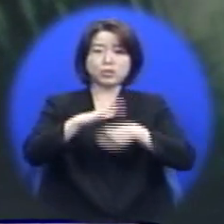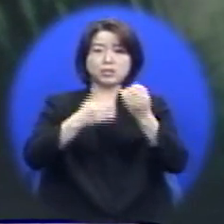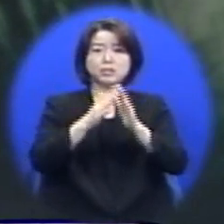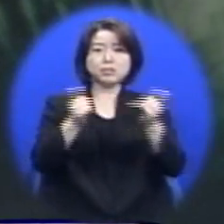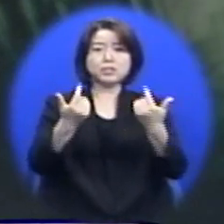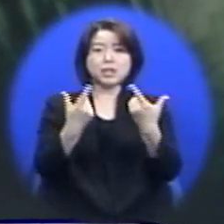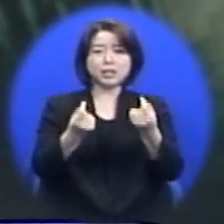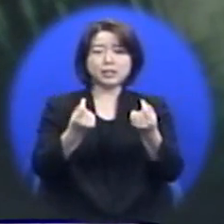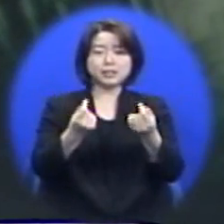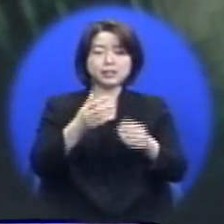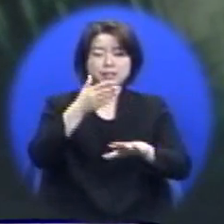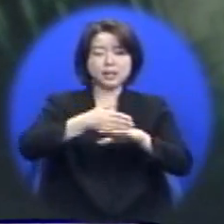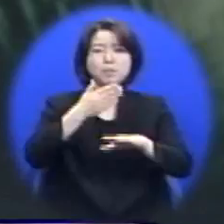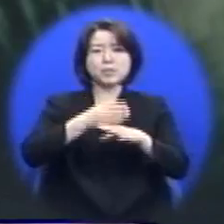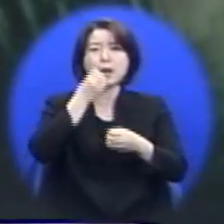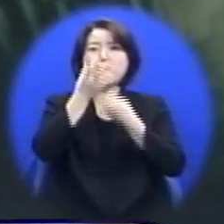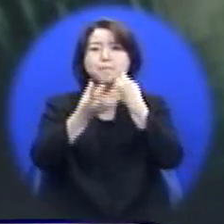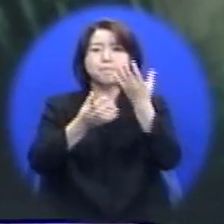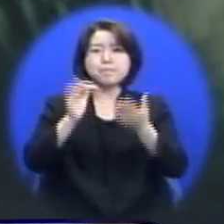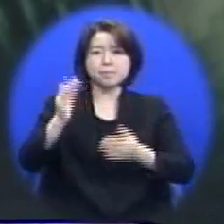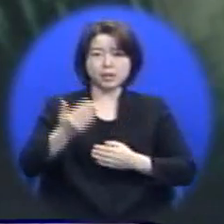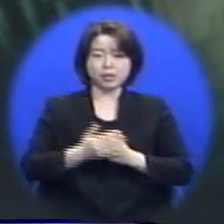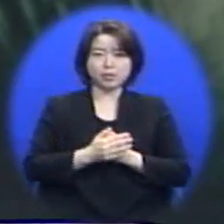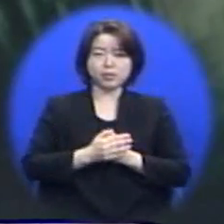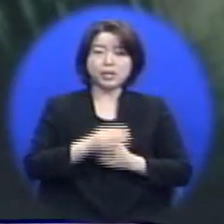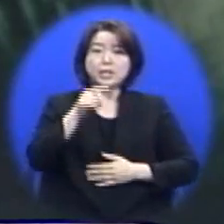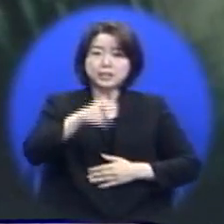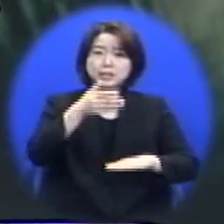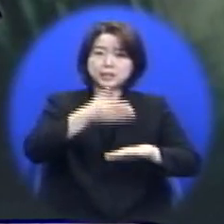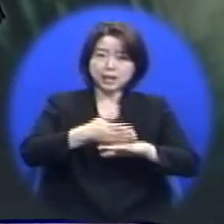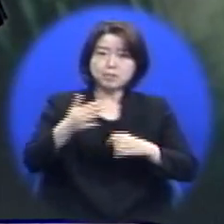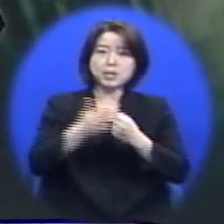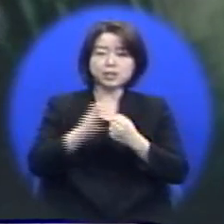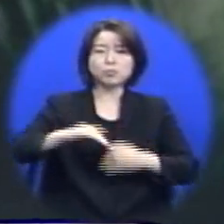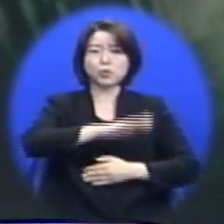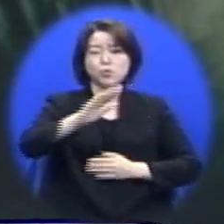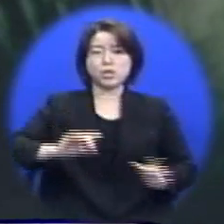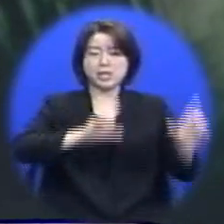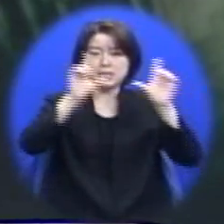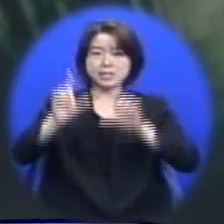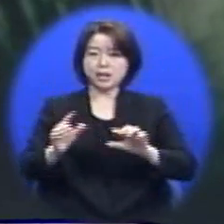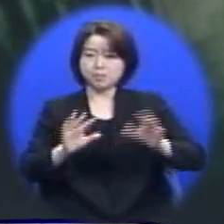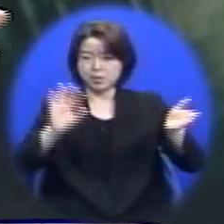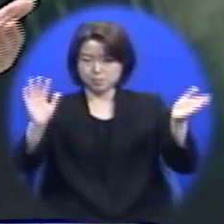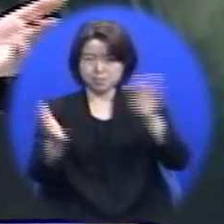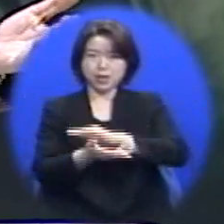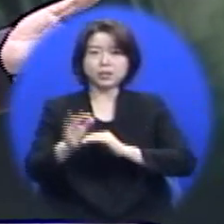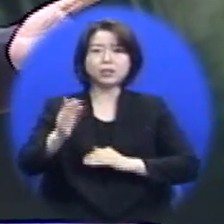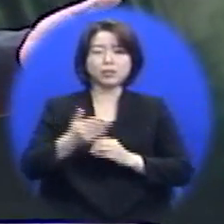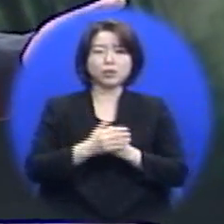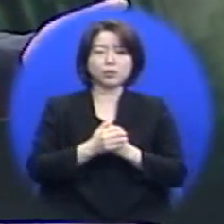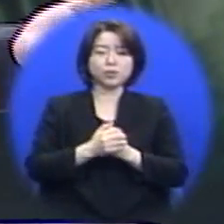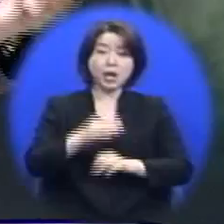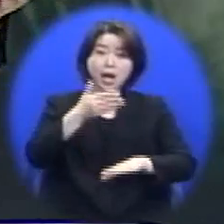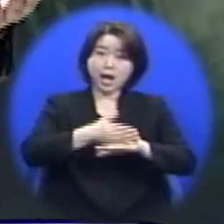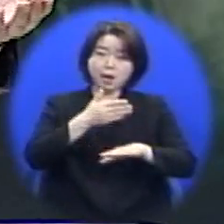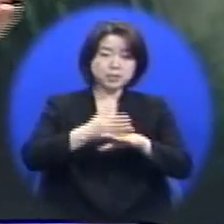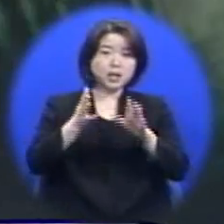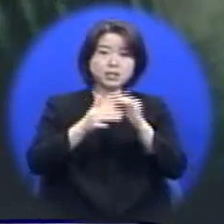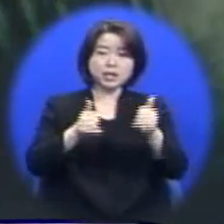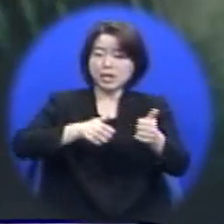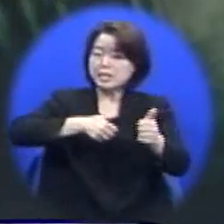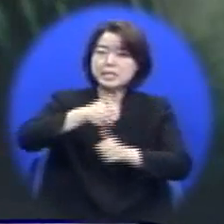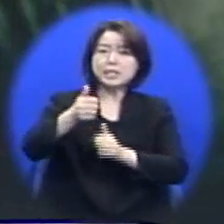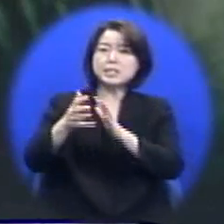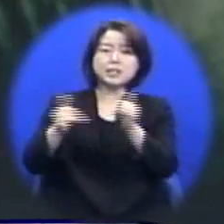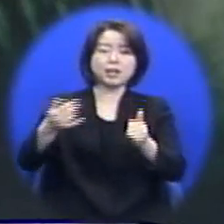거예요. 그리고 그 감사로 우리 삶이 뒤집어지는 거예요. 아, 감사하는 사람을 이길 대상이